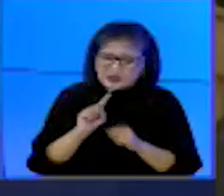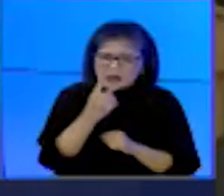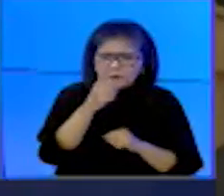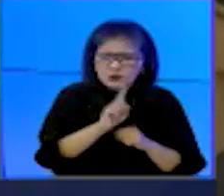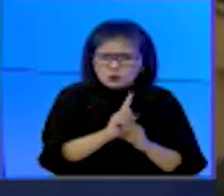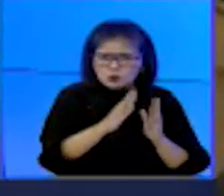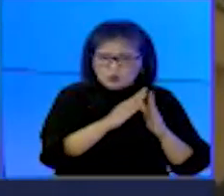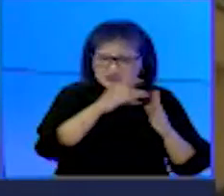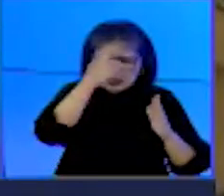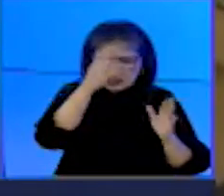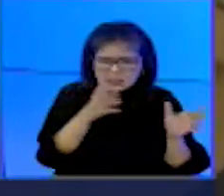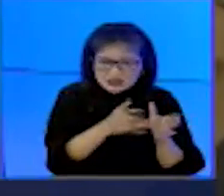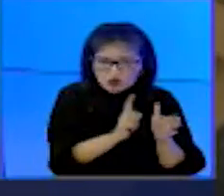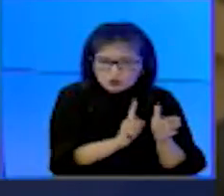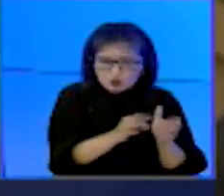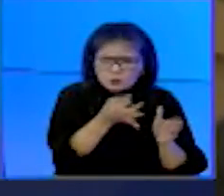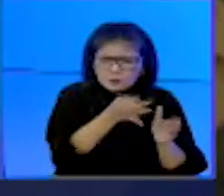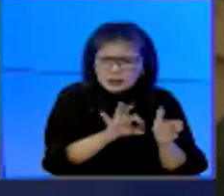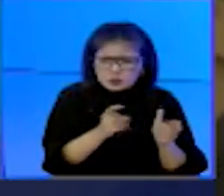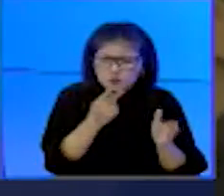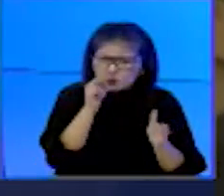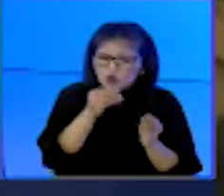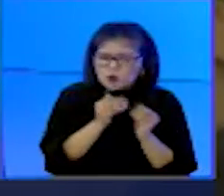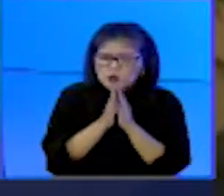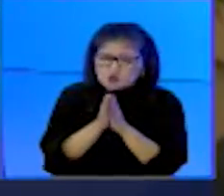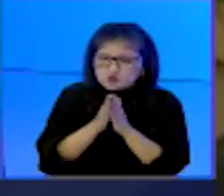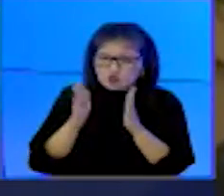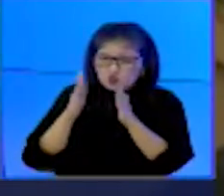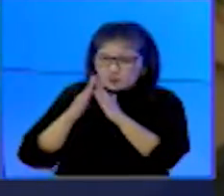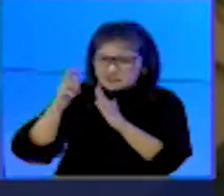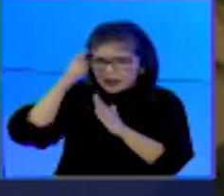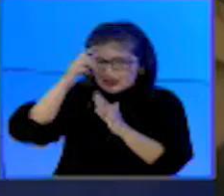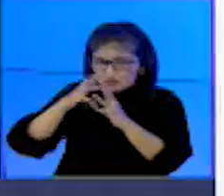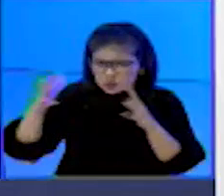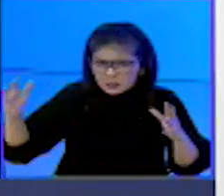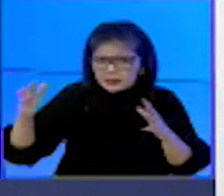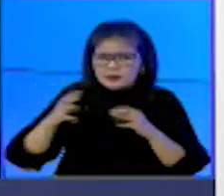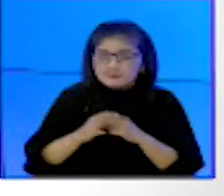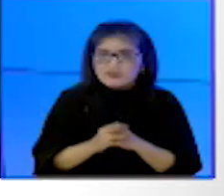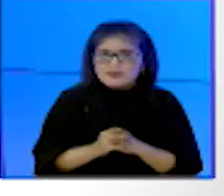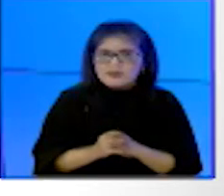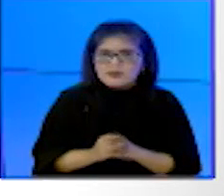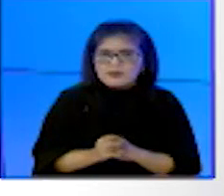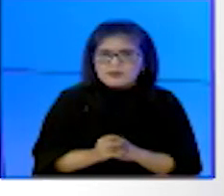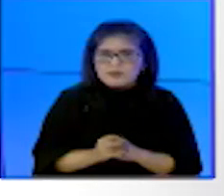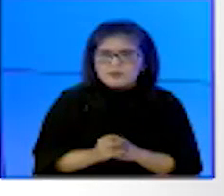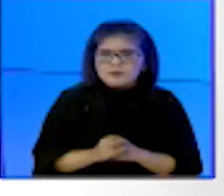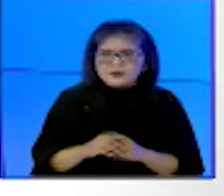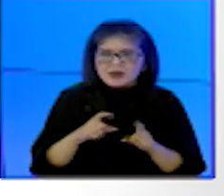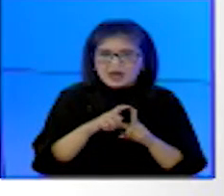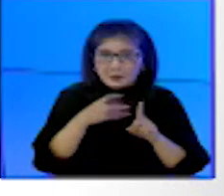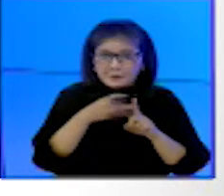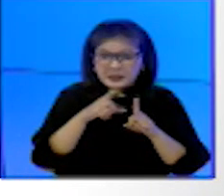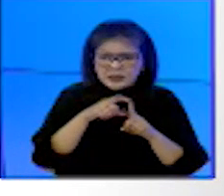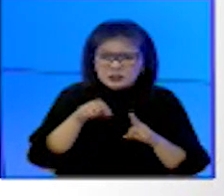puskesmas, kemudian baru dirujuk ke rumah sakit umum Tangsel yang di. Demam berdarah dengue memiliki